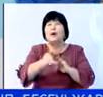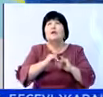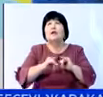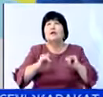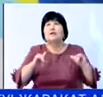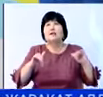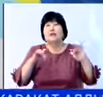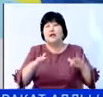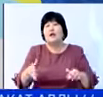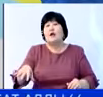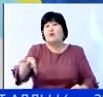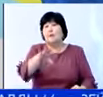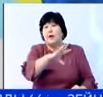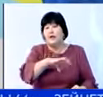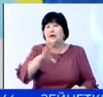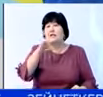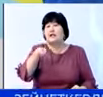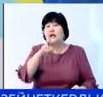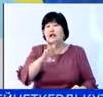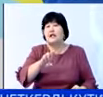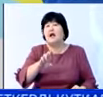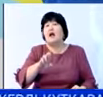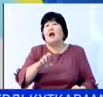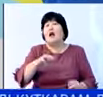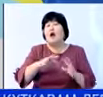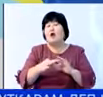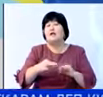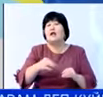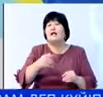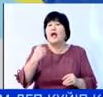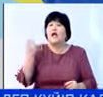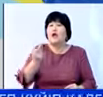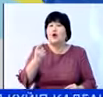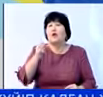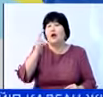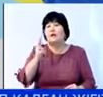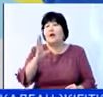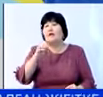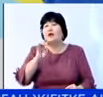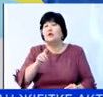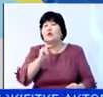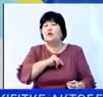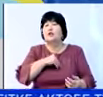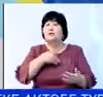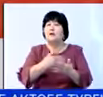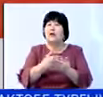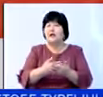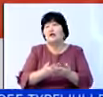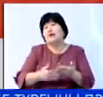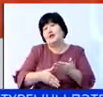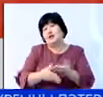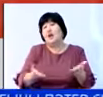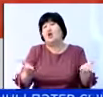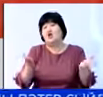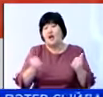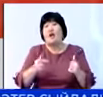керек. Еліміздің Сырдария ауданының экономикалық әлеуметтік дамуына волонтерлық қызмет арқылы үлес қосуға шақырамын.